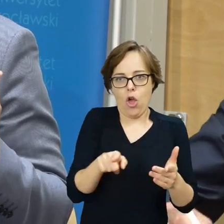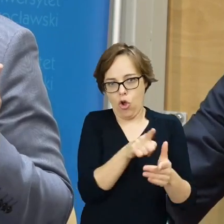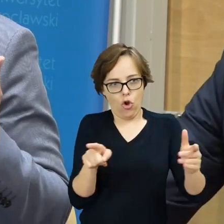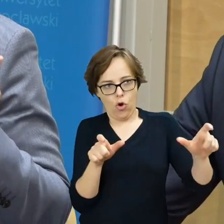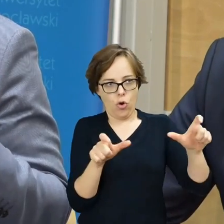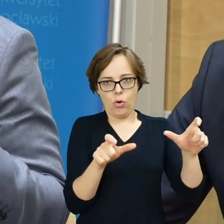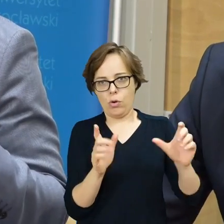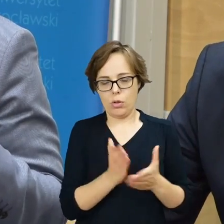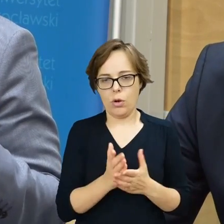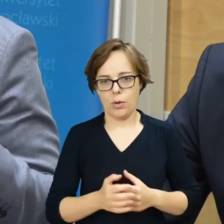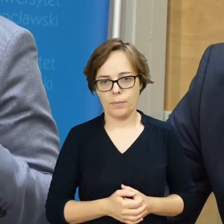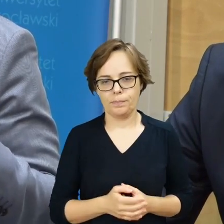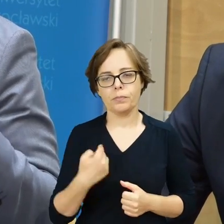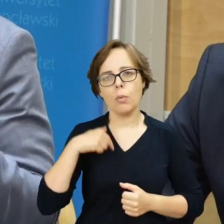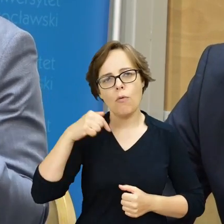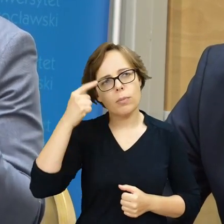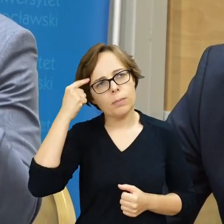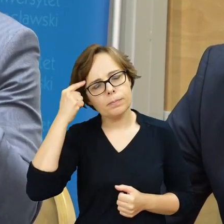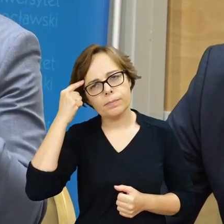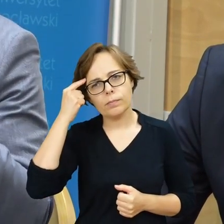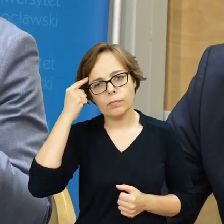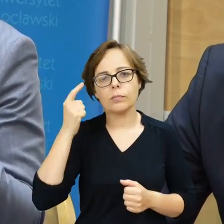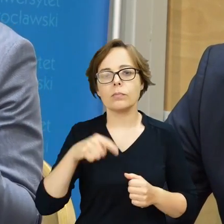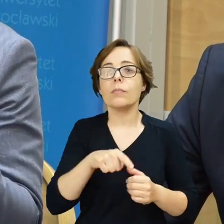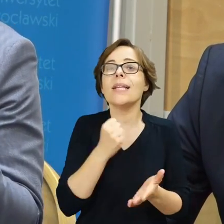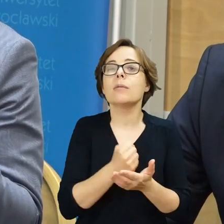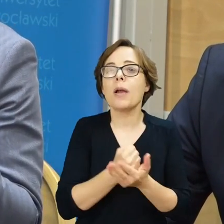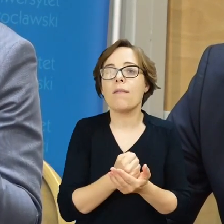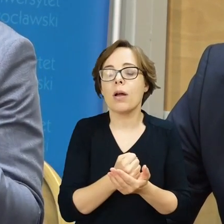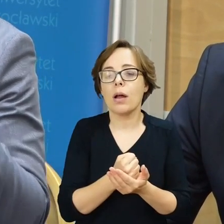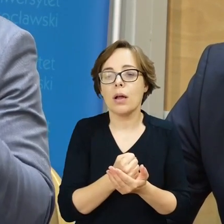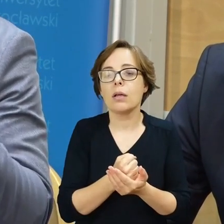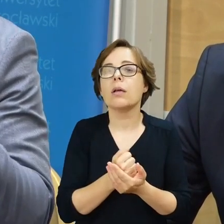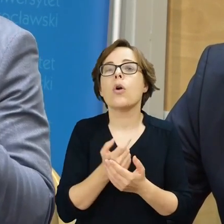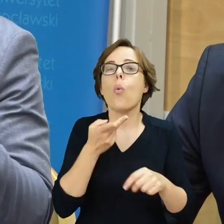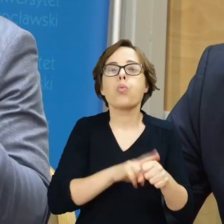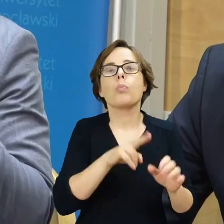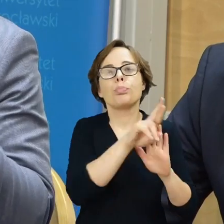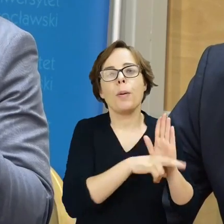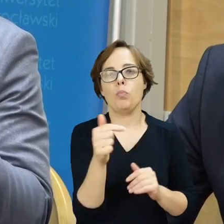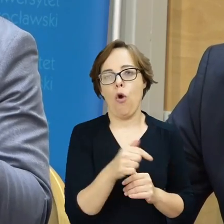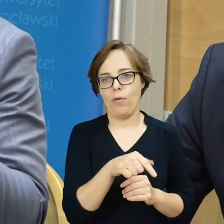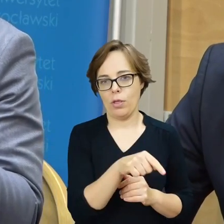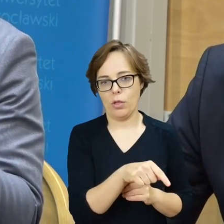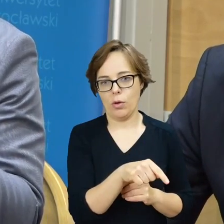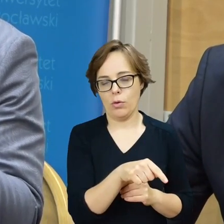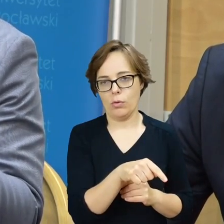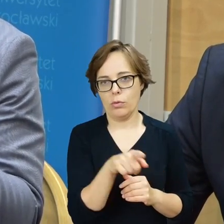normatywny, jaki powinien być w sprawie, czyli jakie przepisy powinny być zastosowane. Tutaj tego nie ma. Tu nie ma